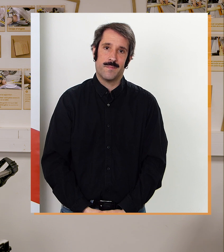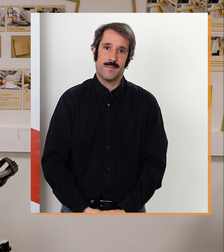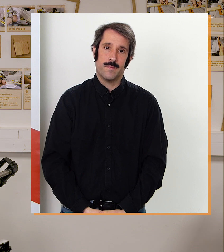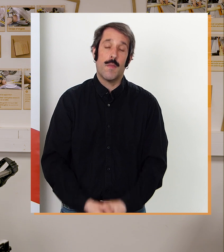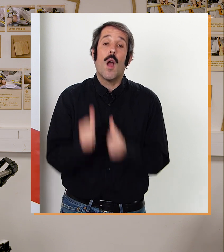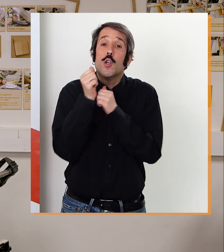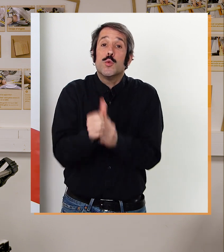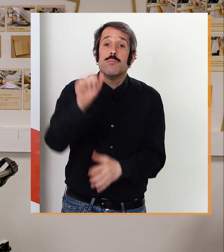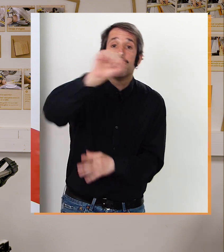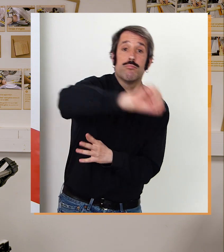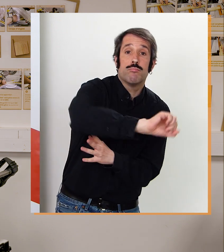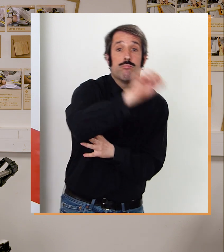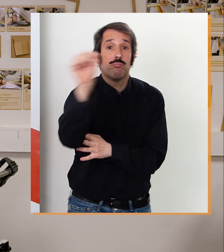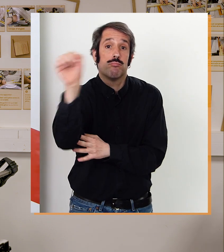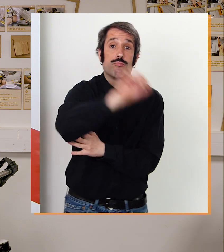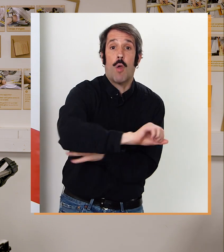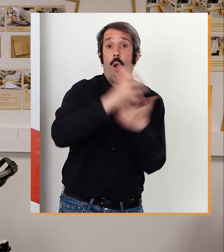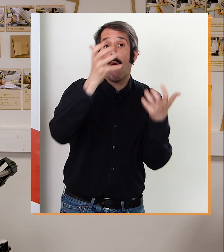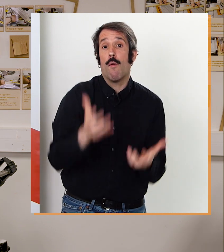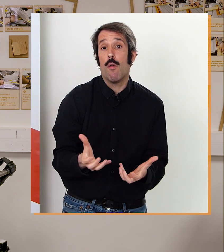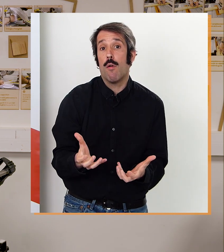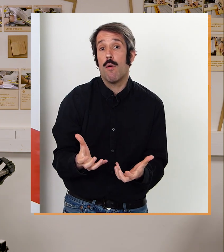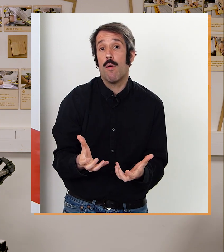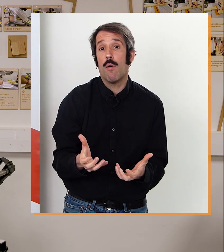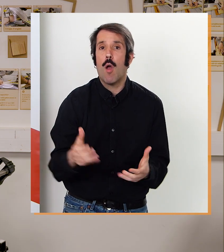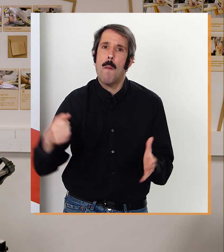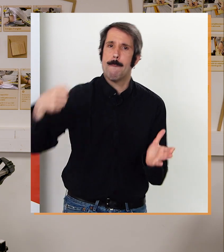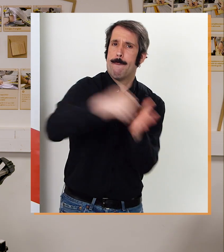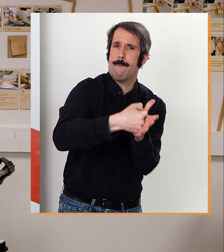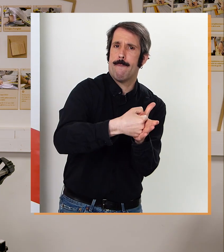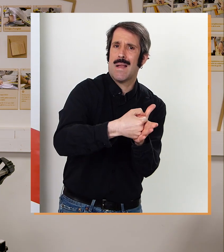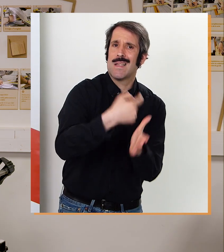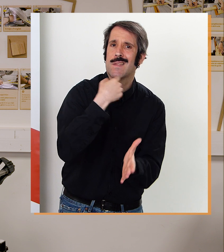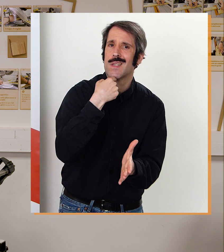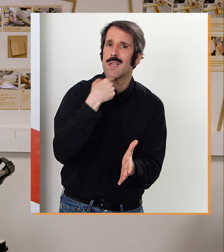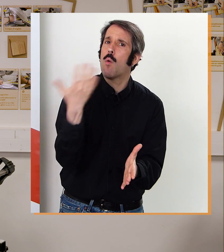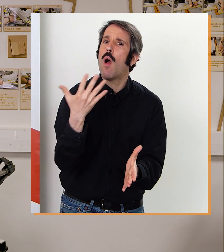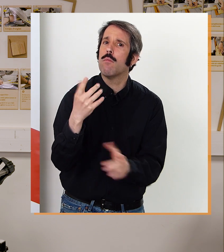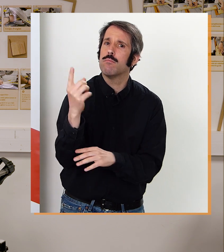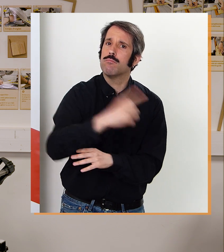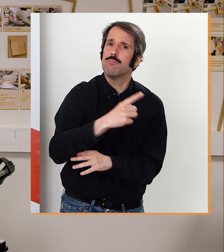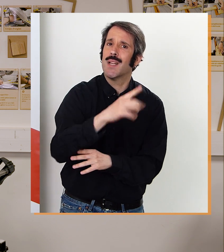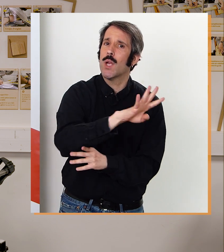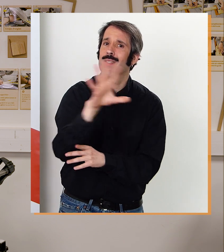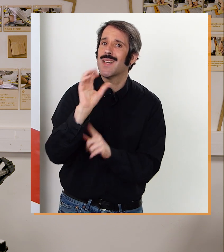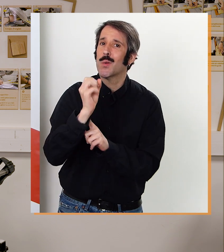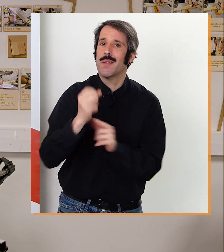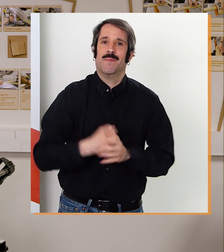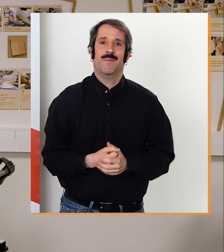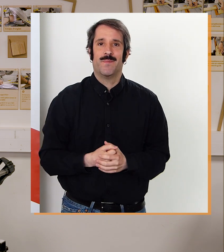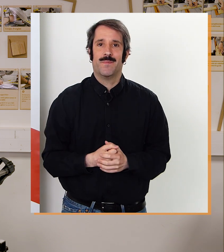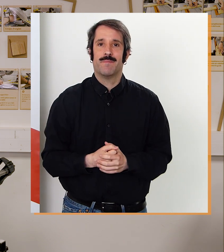jusqu'à obtenir l'angle désiré. En l'occurrence, embuté, la scie sera pointée à 45